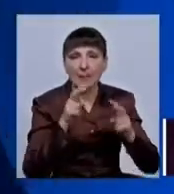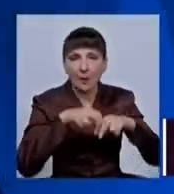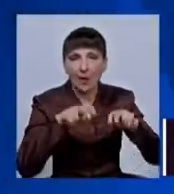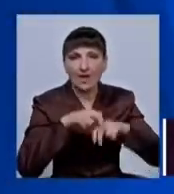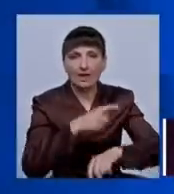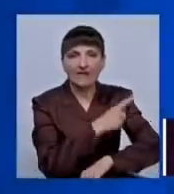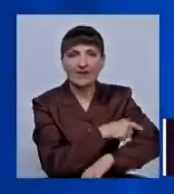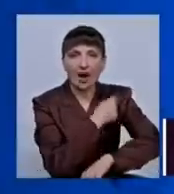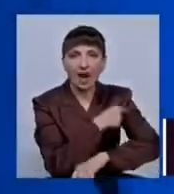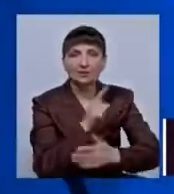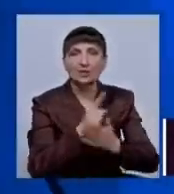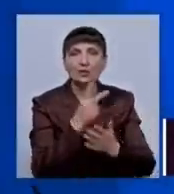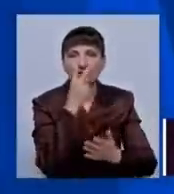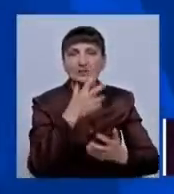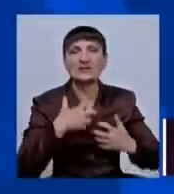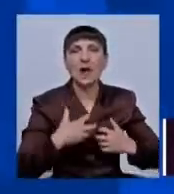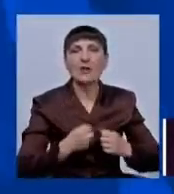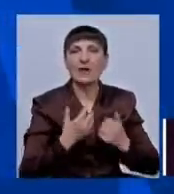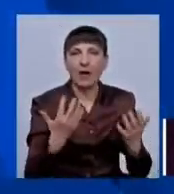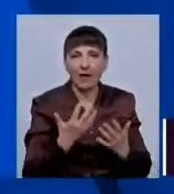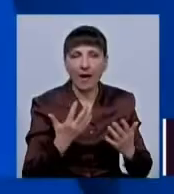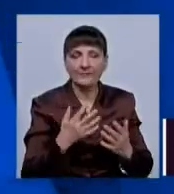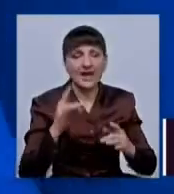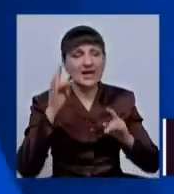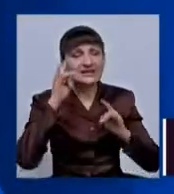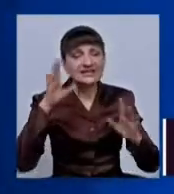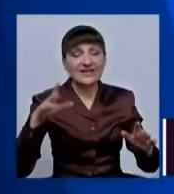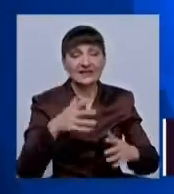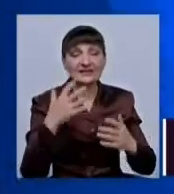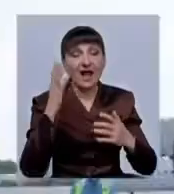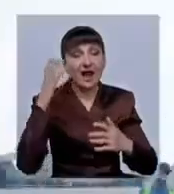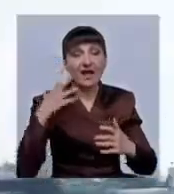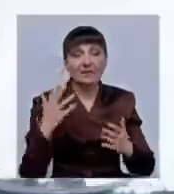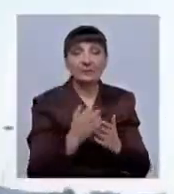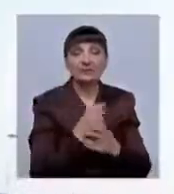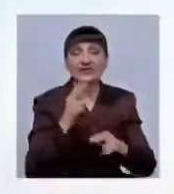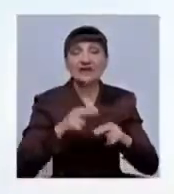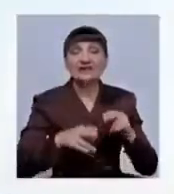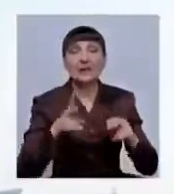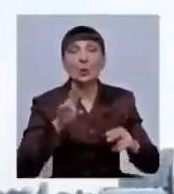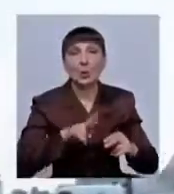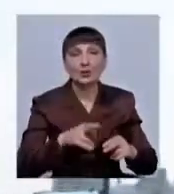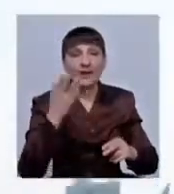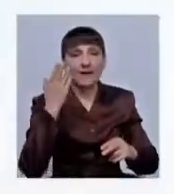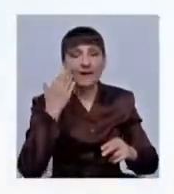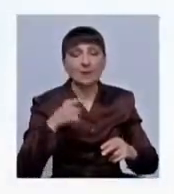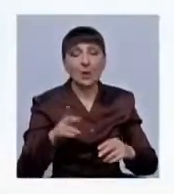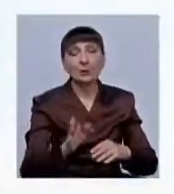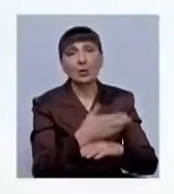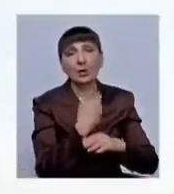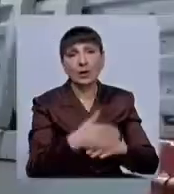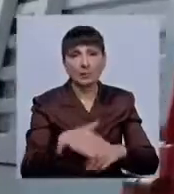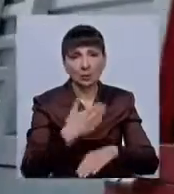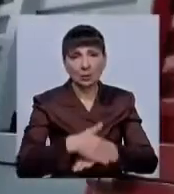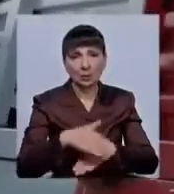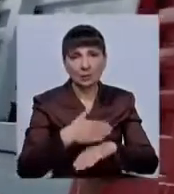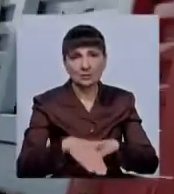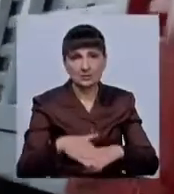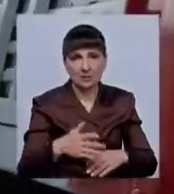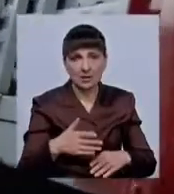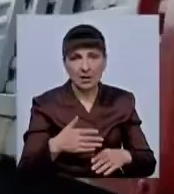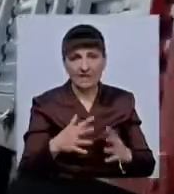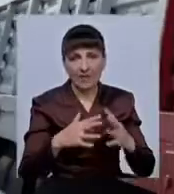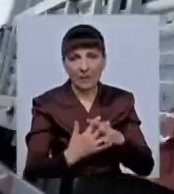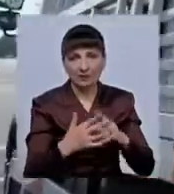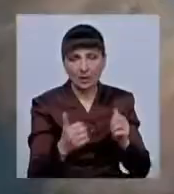ветеринарам нужно следить за его здоровьем. Широкую известность хищник получил в конце июня, когда свободно прогуливался в поселке Акшукур